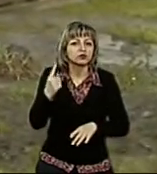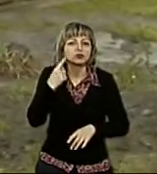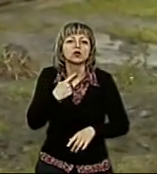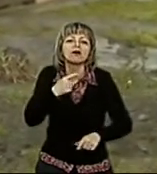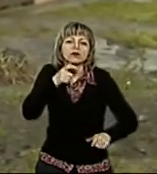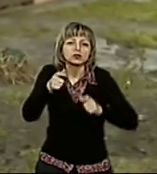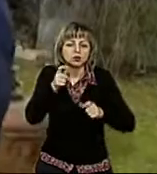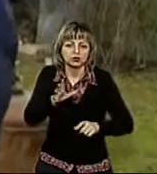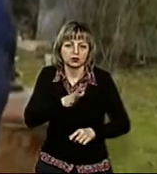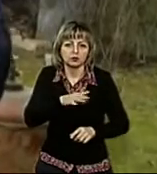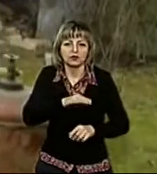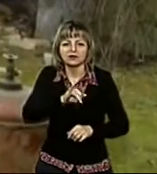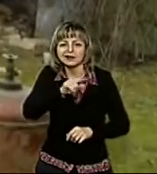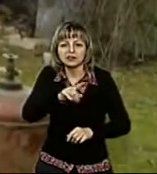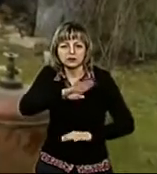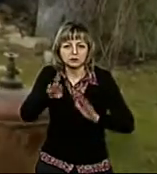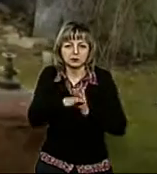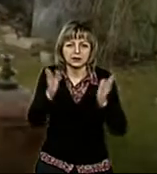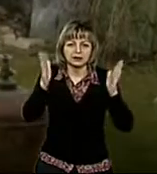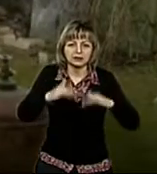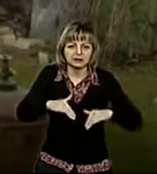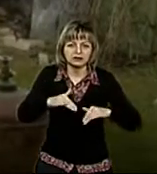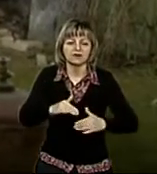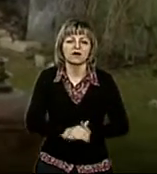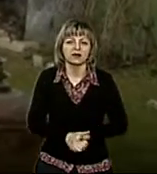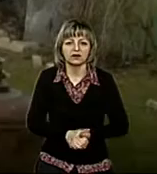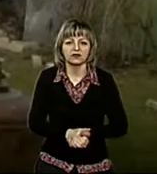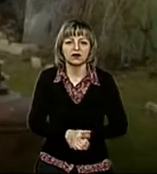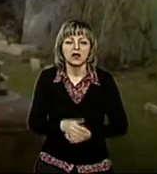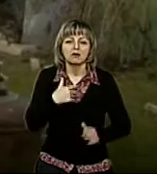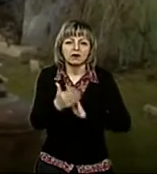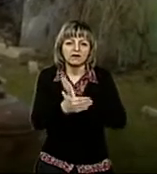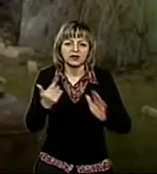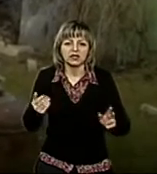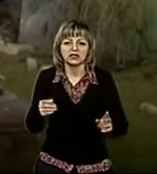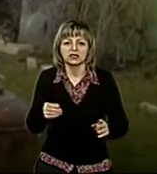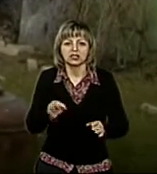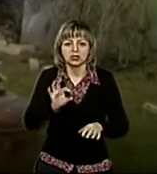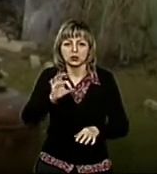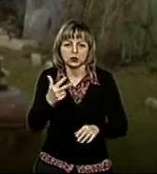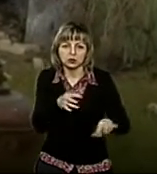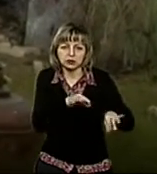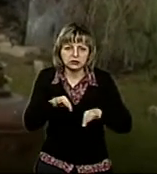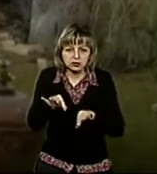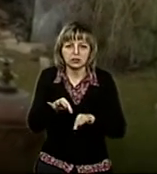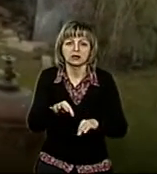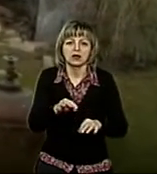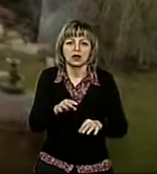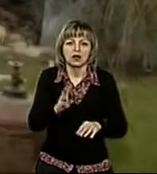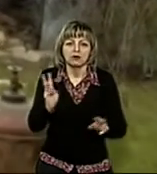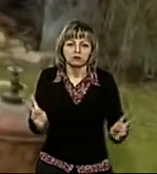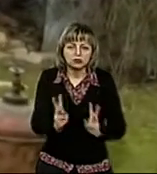лунав з-під завалів. Це вони прийшли, почули голос, одразу викликали швидку. Але пожежні його витягнули з-під завалів? А він сам вийшов.